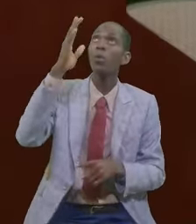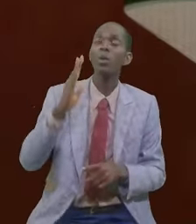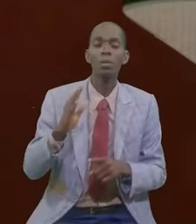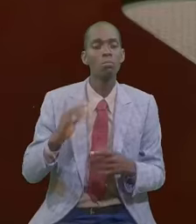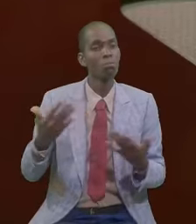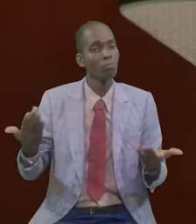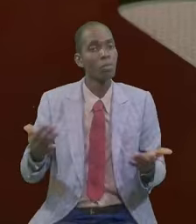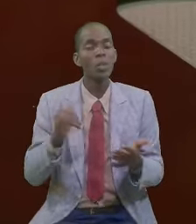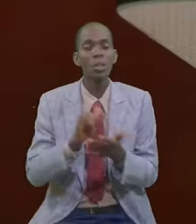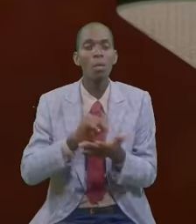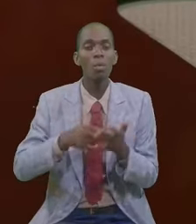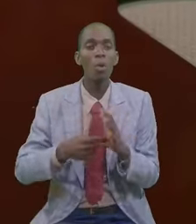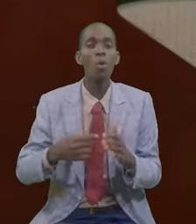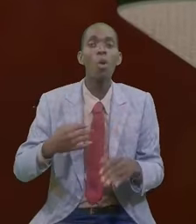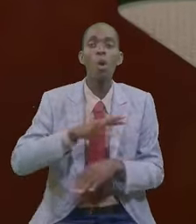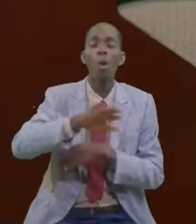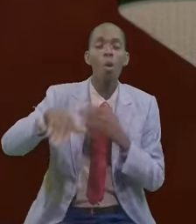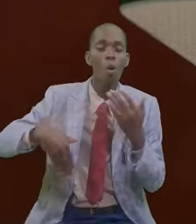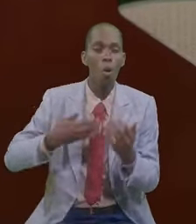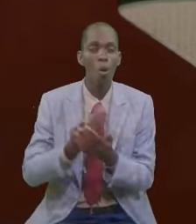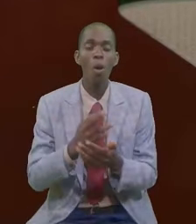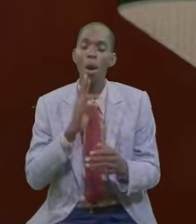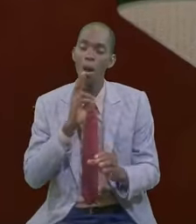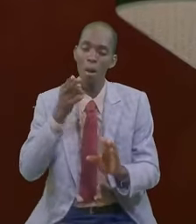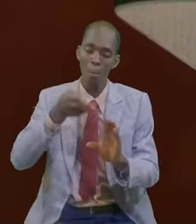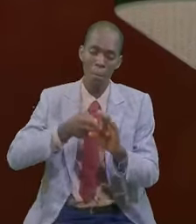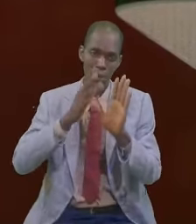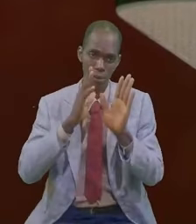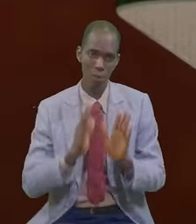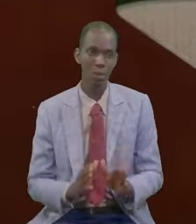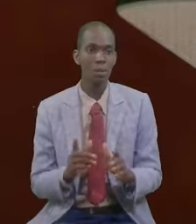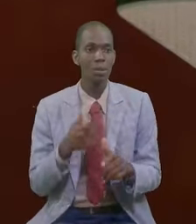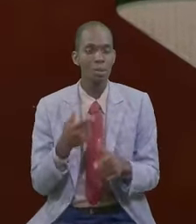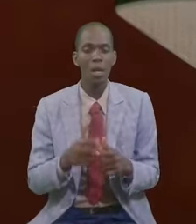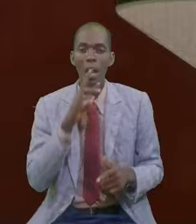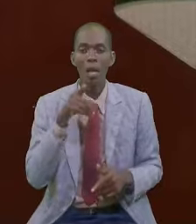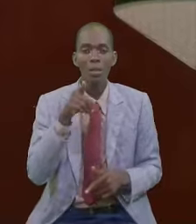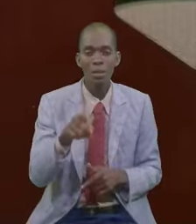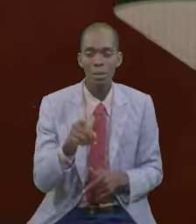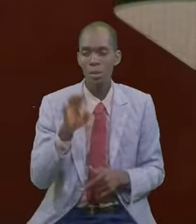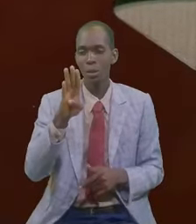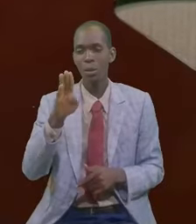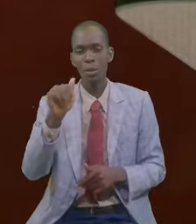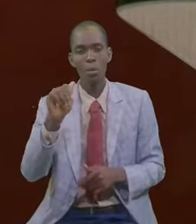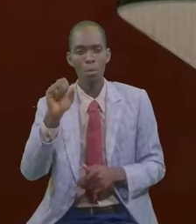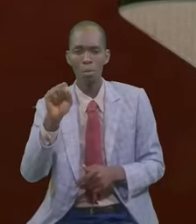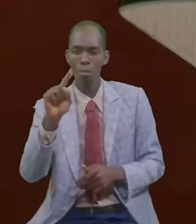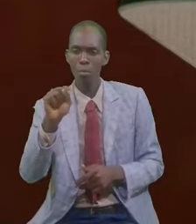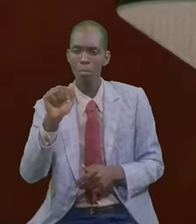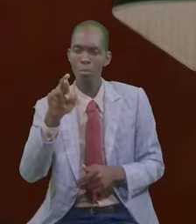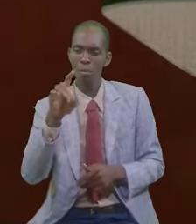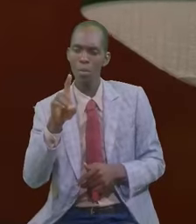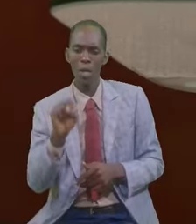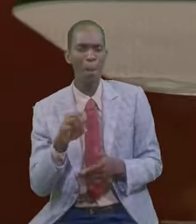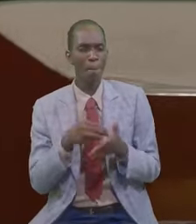mais si vous êtes exempt du châtiment auquel tous ont part, vous êtes donc des enfants illégitimes et